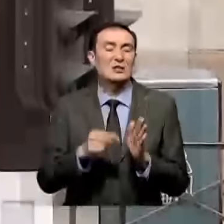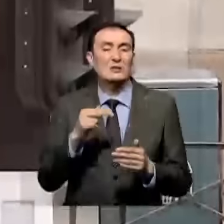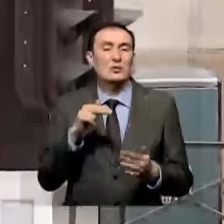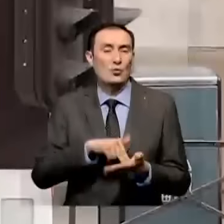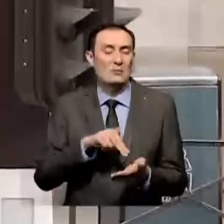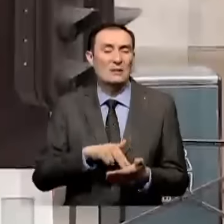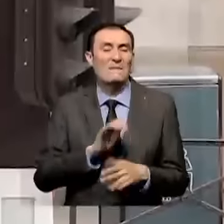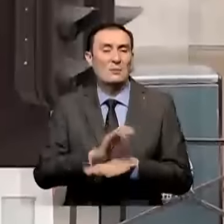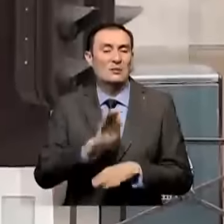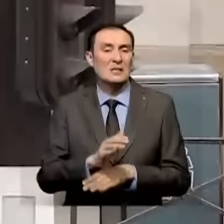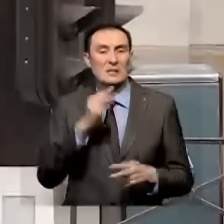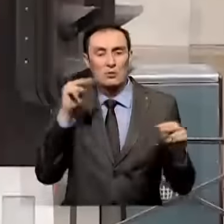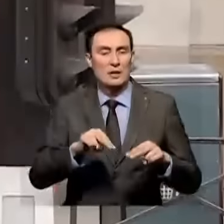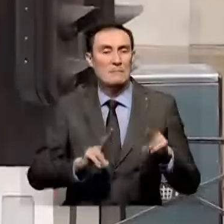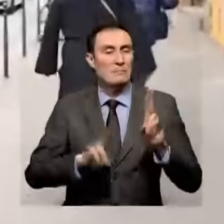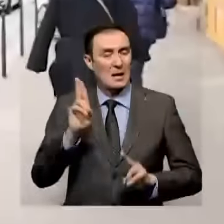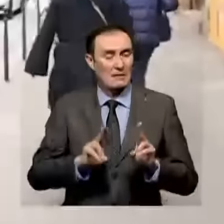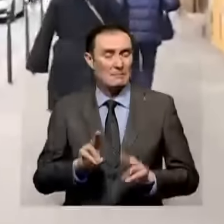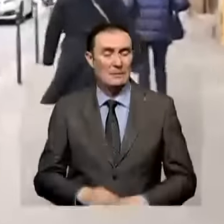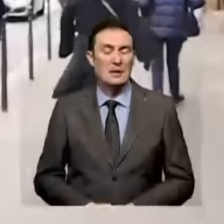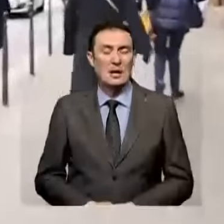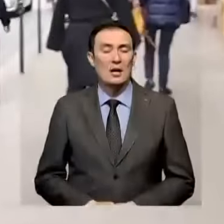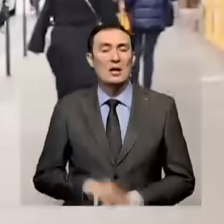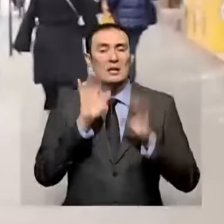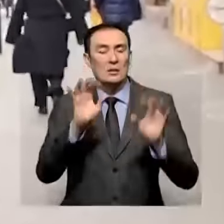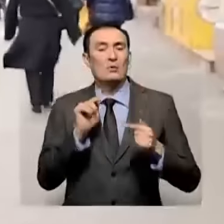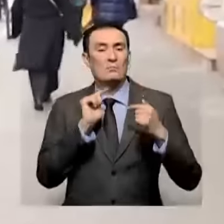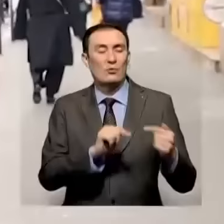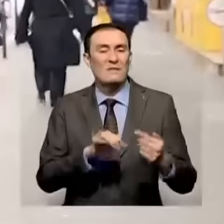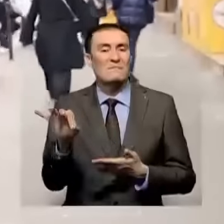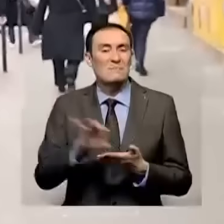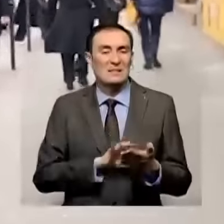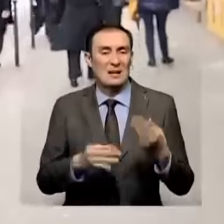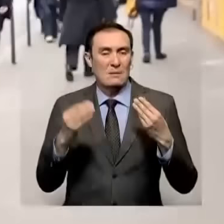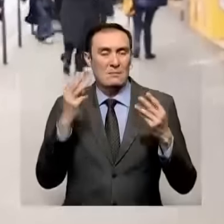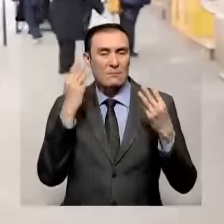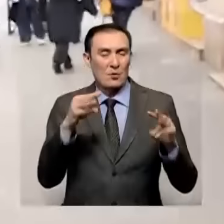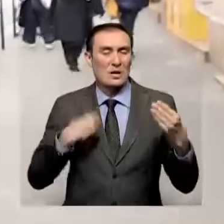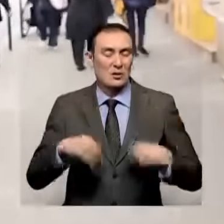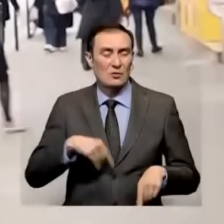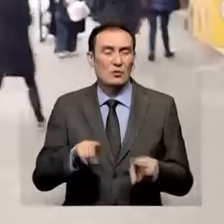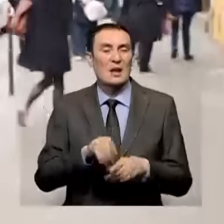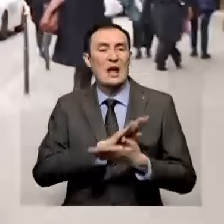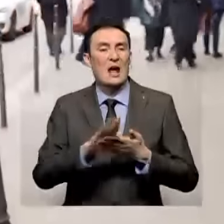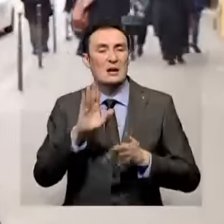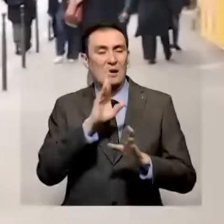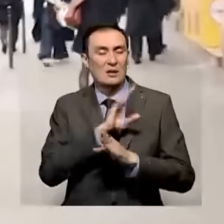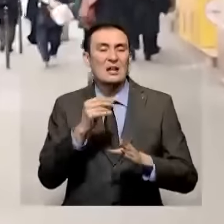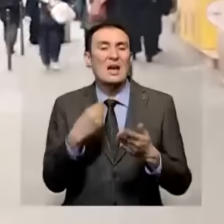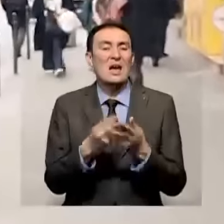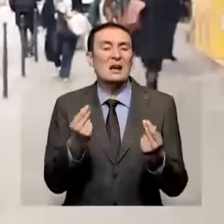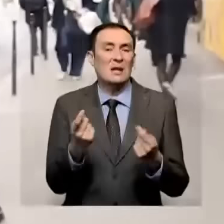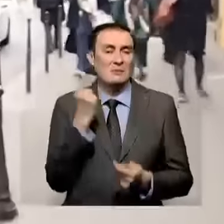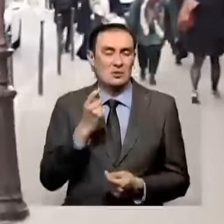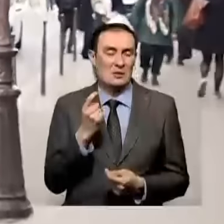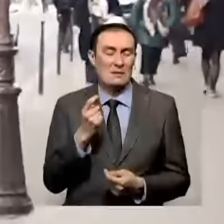товары, произведенные с соблюдением всех норм. Закон против быстрой моды направлен на защиту не только экологических, но и во многом экономических